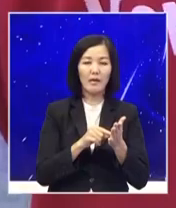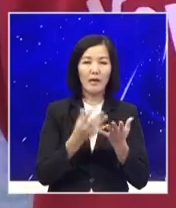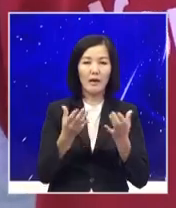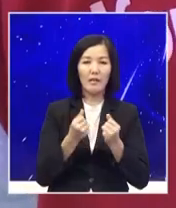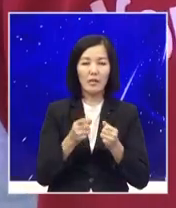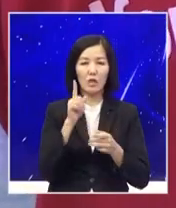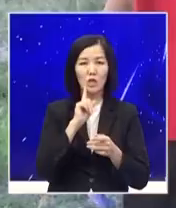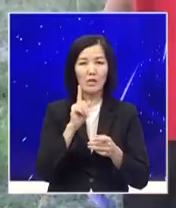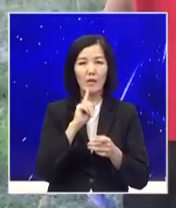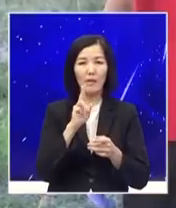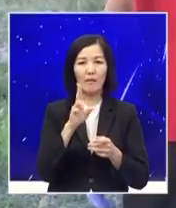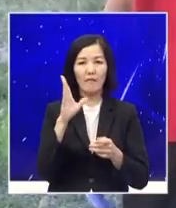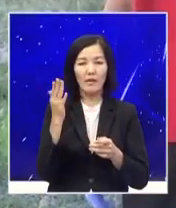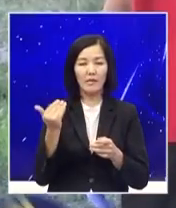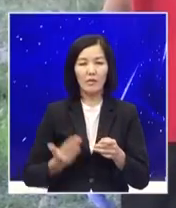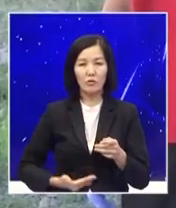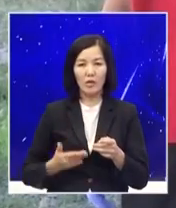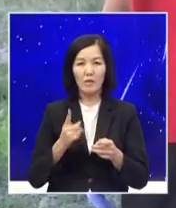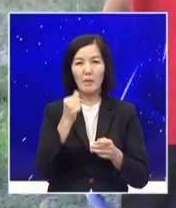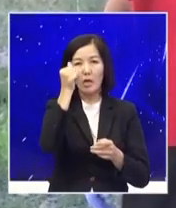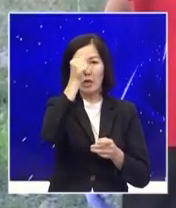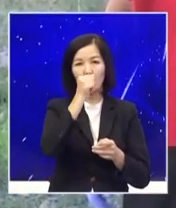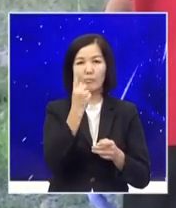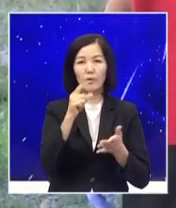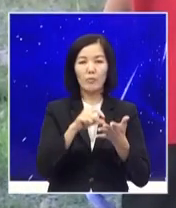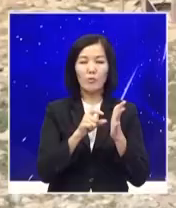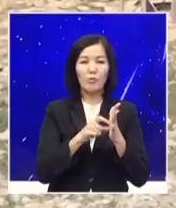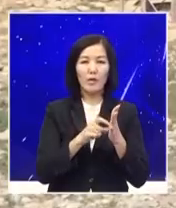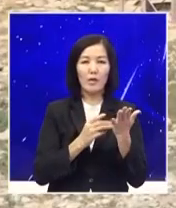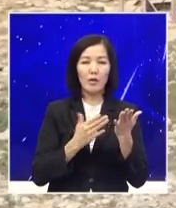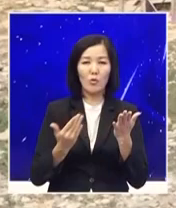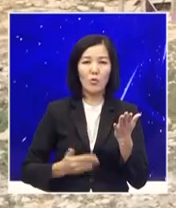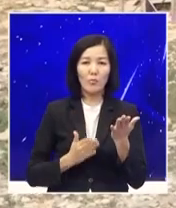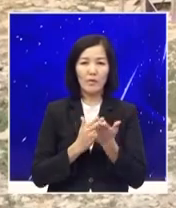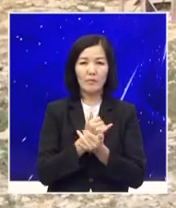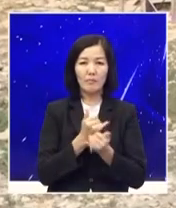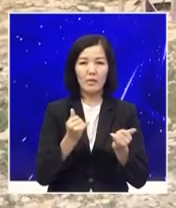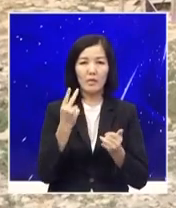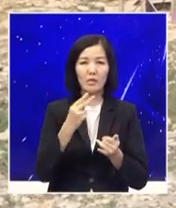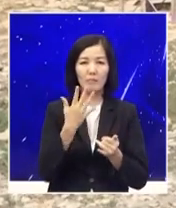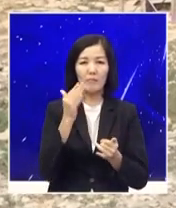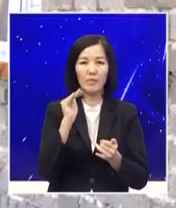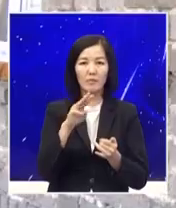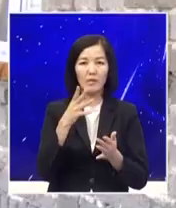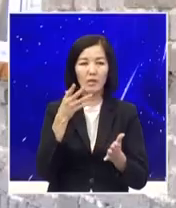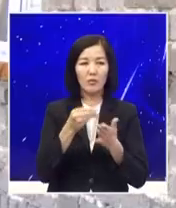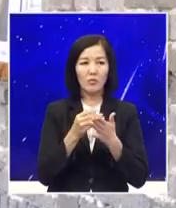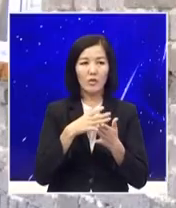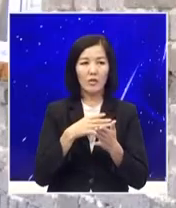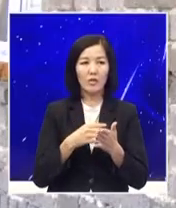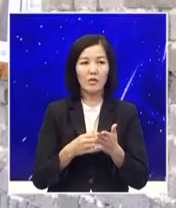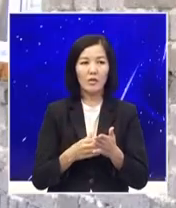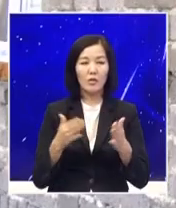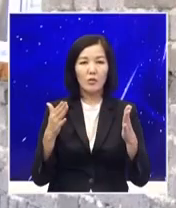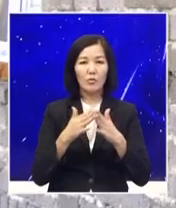жалдамалы пәтерде тұрып жатқанда бір жыл болған. Бір бөлмелі пәтерге коммуналдық қызметті қоспағанда айына 25 мың теңге төлейді. 4 ай болды, біз үйден